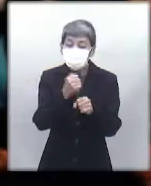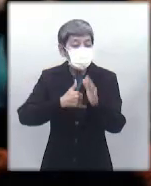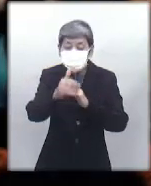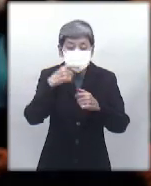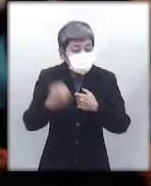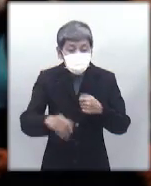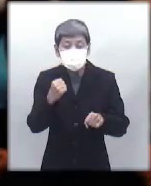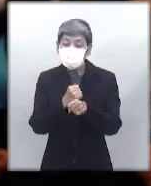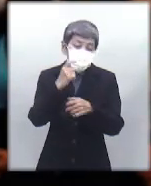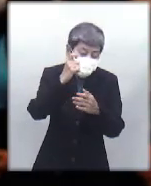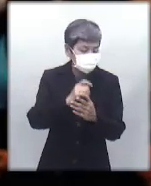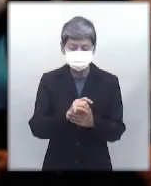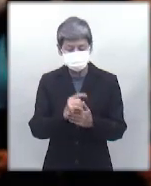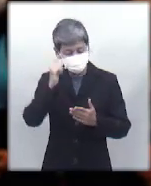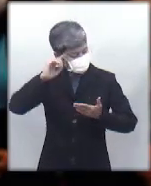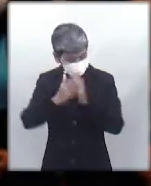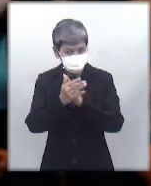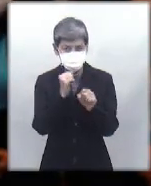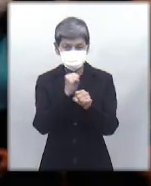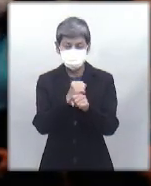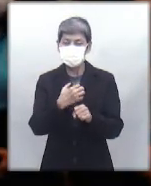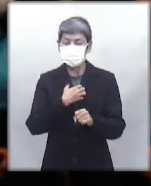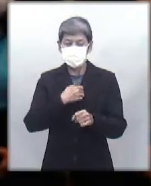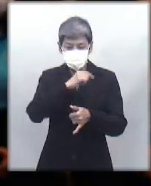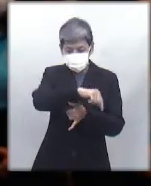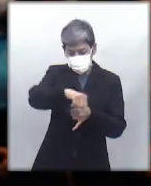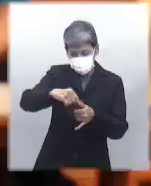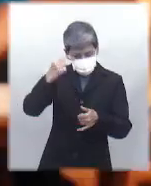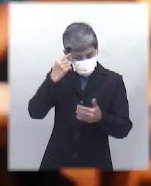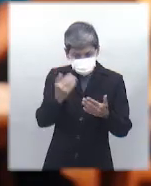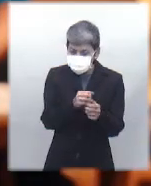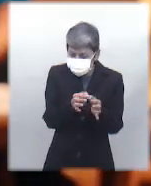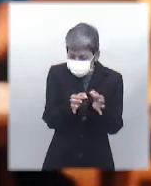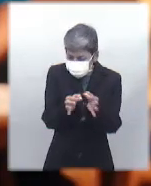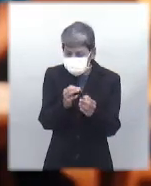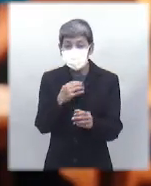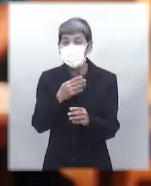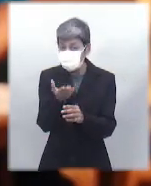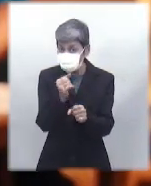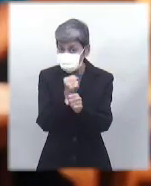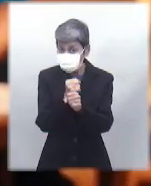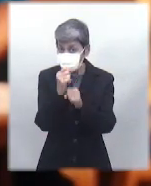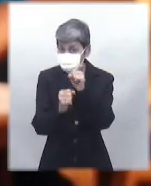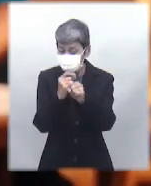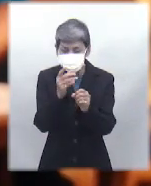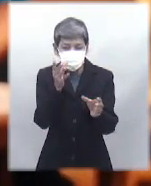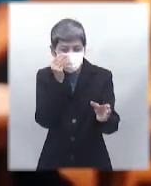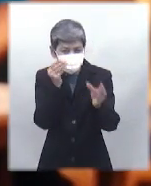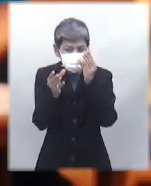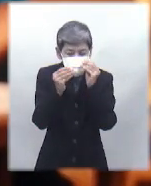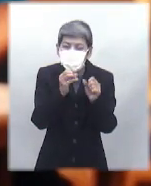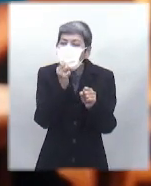ได้ผลจริงเนี่ยนะครับเราก็พยายามที่จะเปลี่ยนคนรอบข้างอย่างไรเพราะฉะนั้นตลอด 20กว่าปีที่ผ่านมามันคือการเรียนรู้